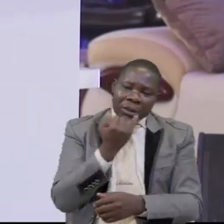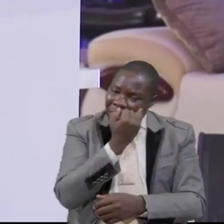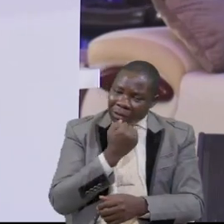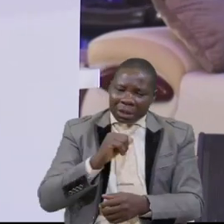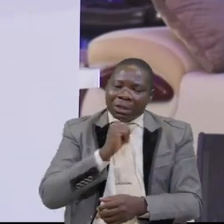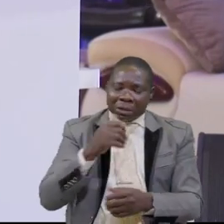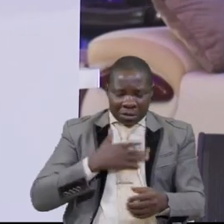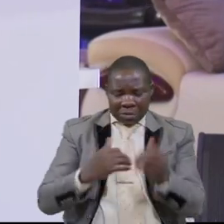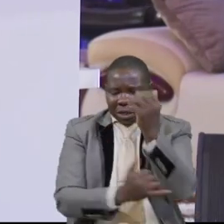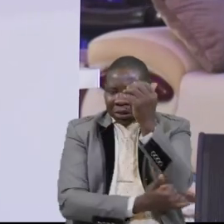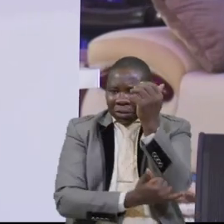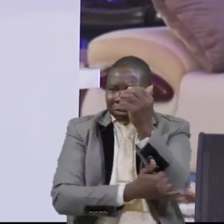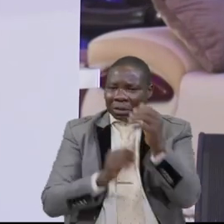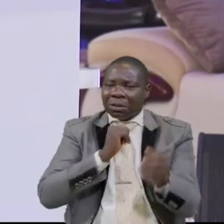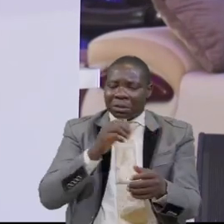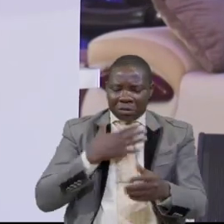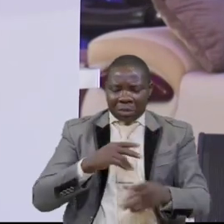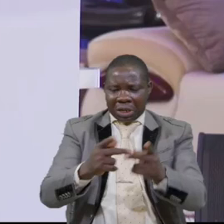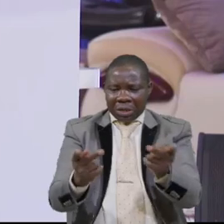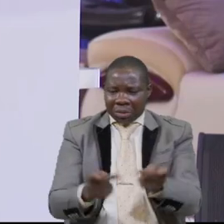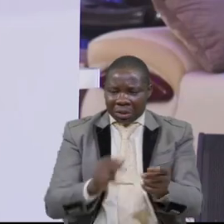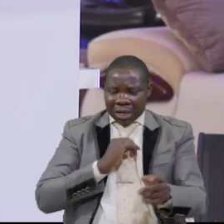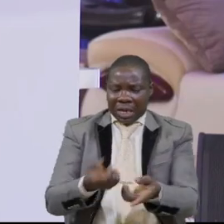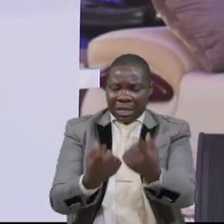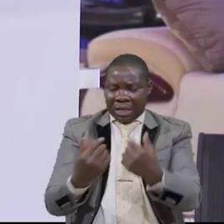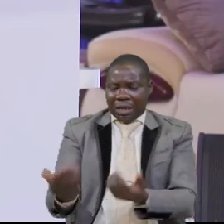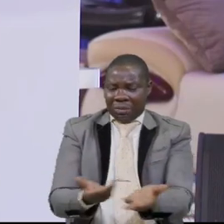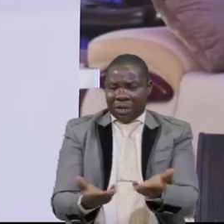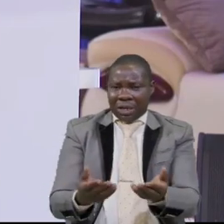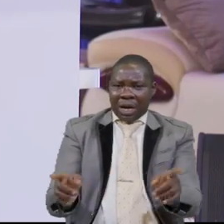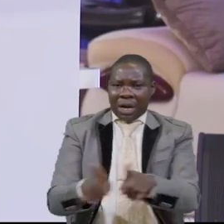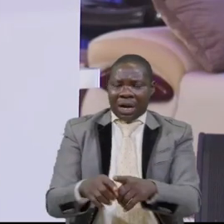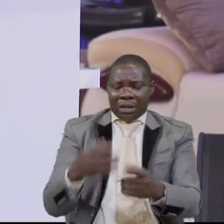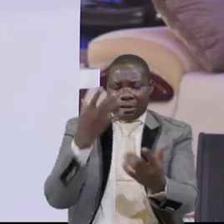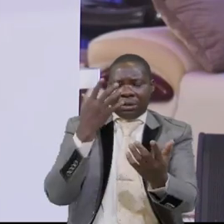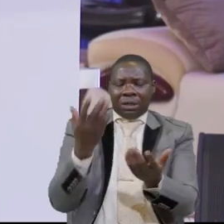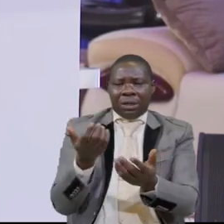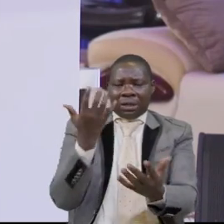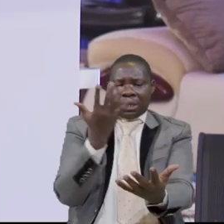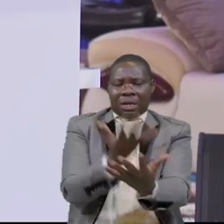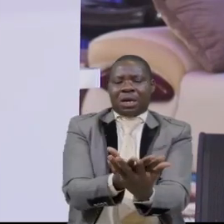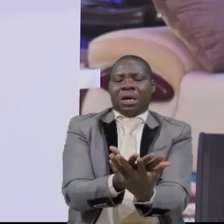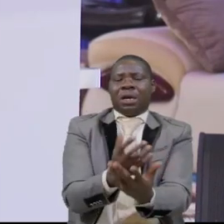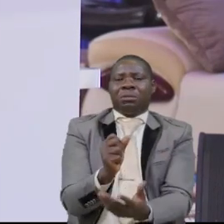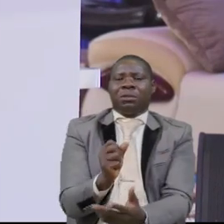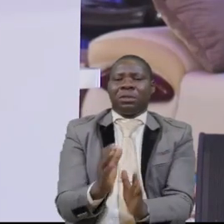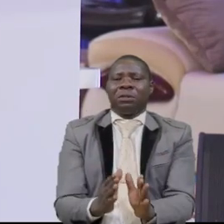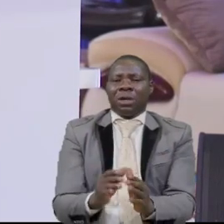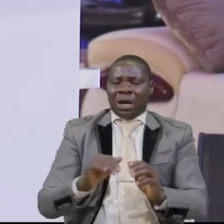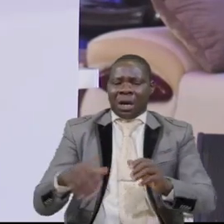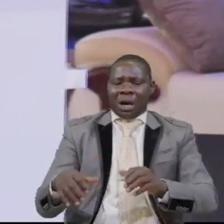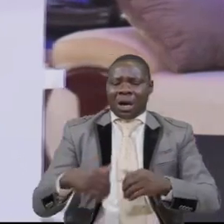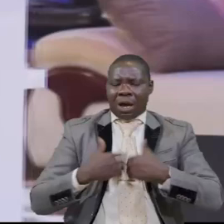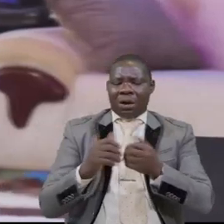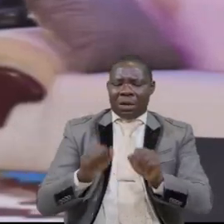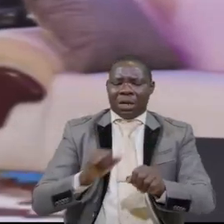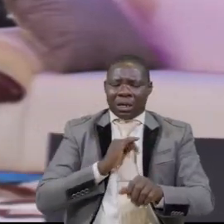ce n'est pas chez moi hein je suis venu ici en tant qu'un cap captif comment je peux dire ça